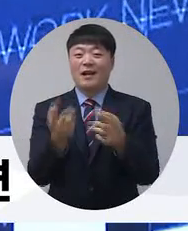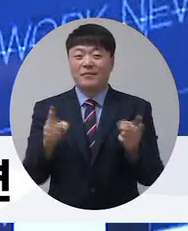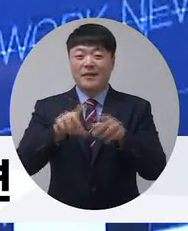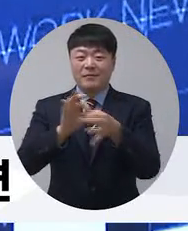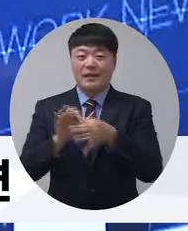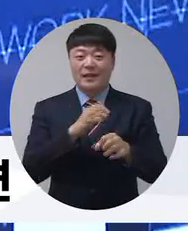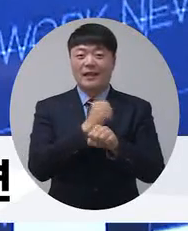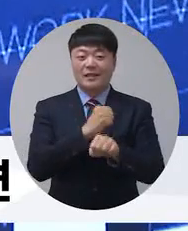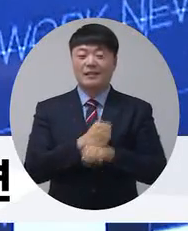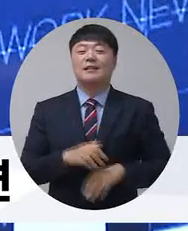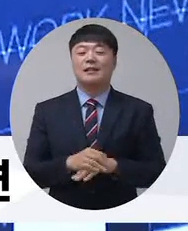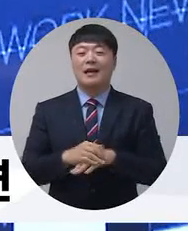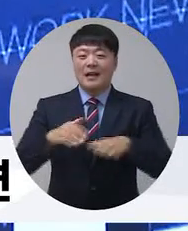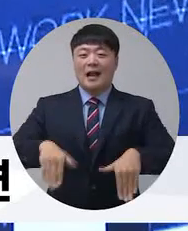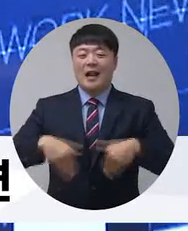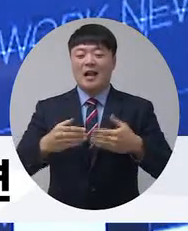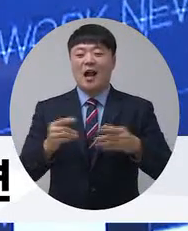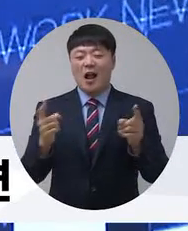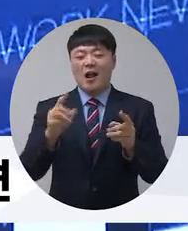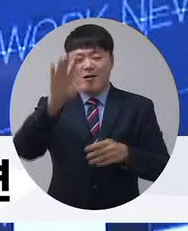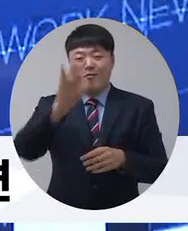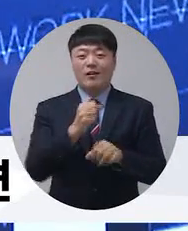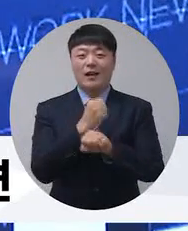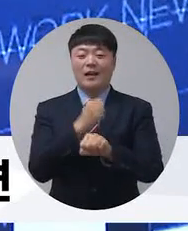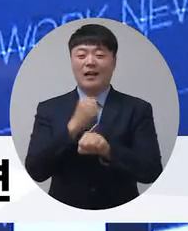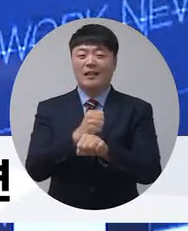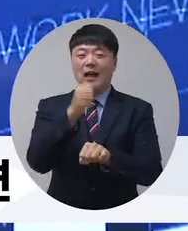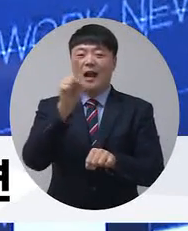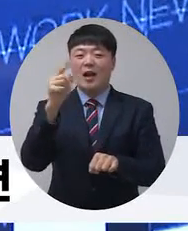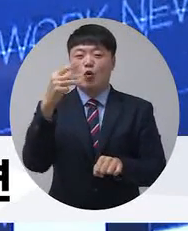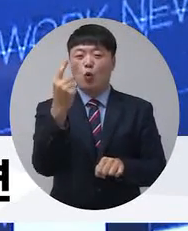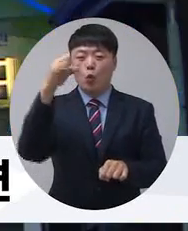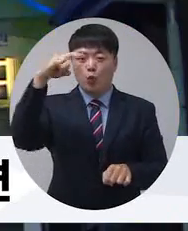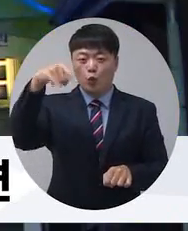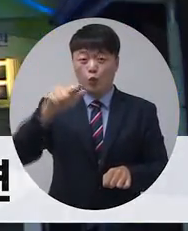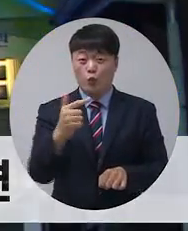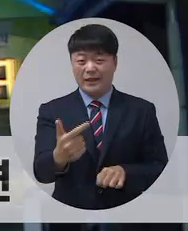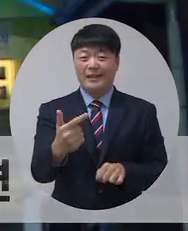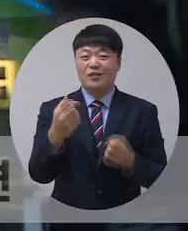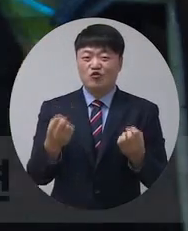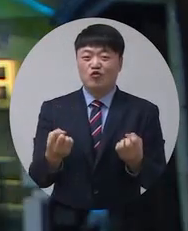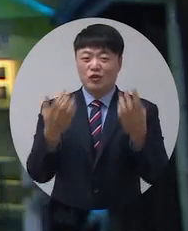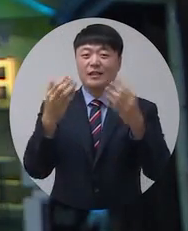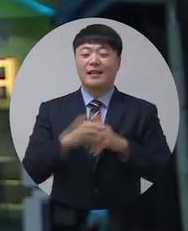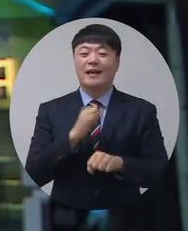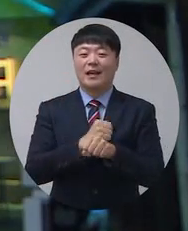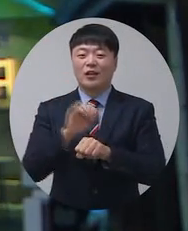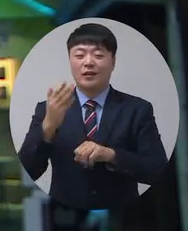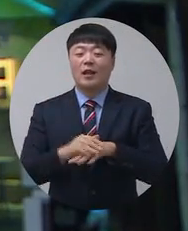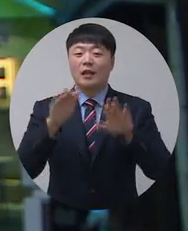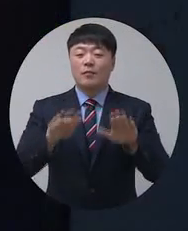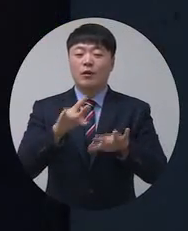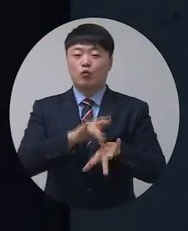연계해 가을과 잘 어울리는 할로윈 축제가 처음으로 개최됐습니다. 할로윈 축제는 고스트파크